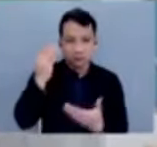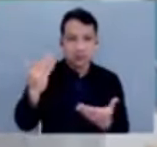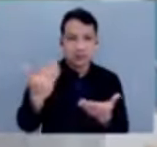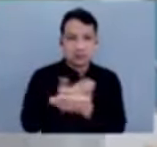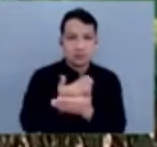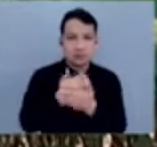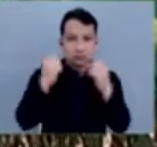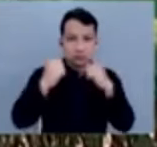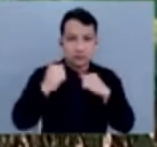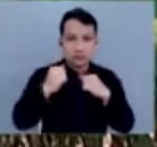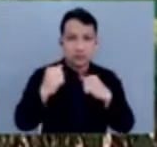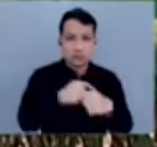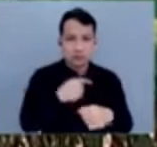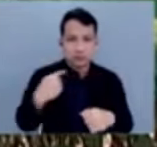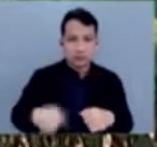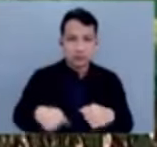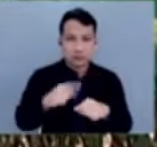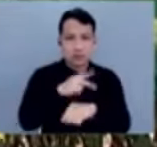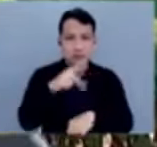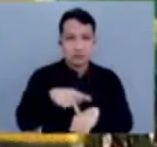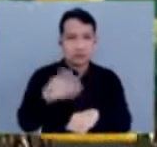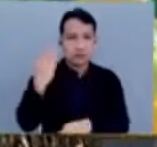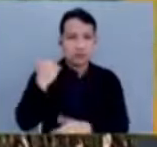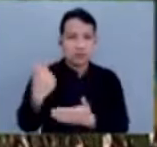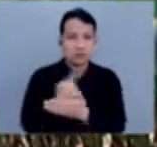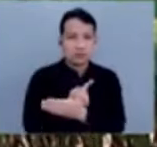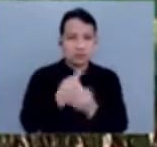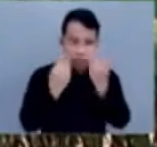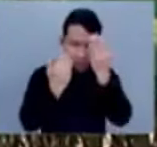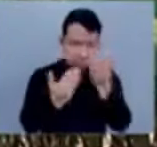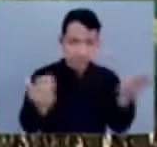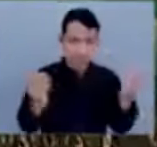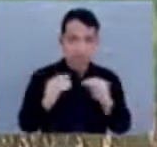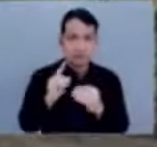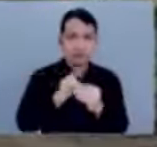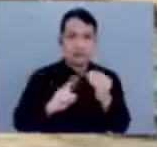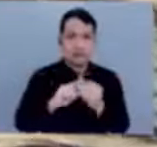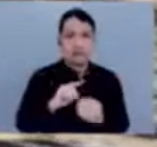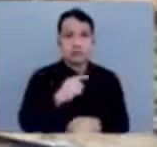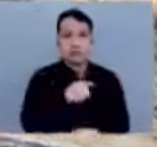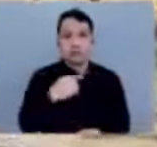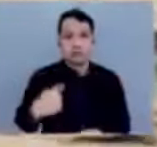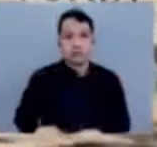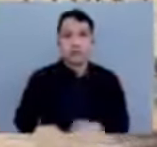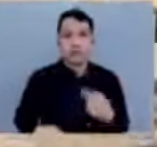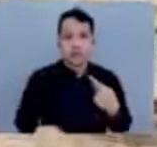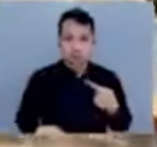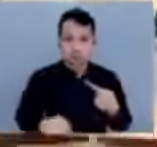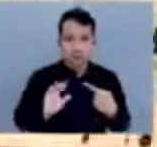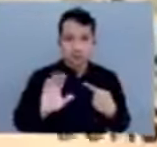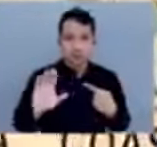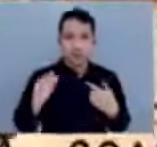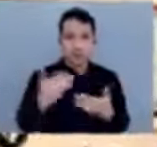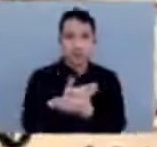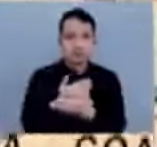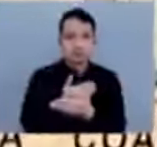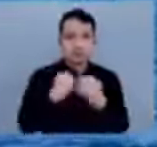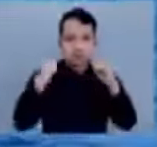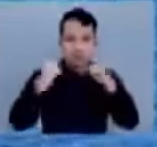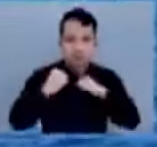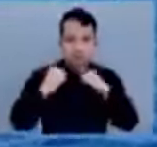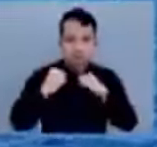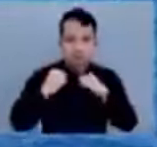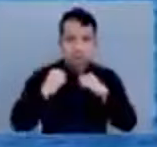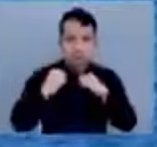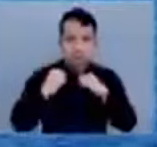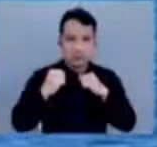at China. Nitong nakaraang Sabado, ibinunyag ng Chinese Embassy na meron anilang new model agreement silang pinag-usapan